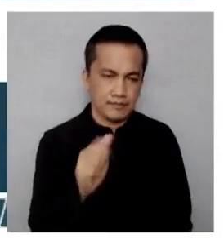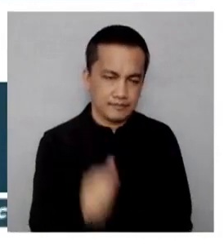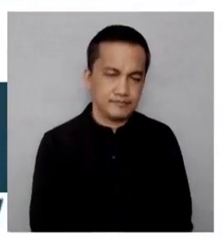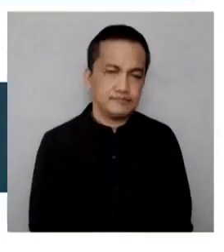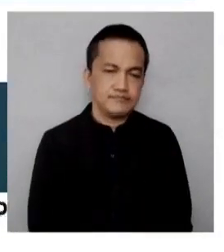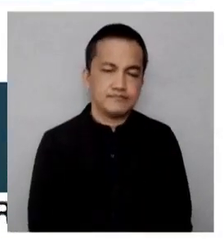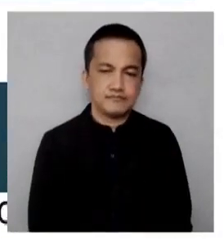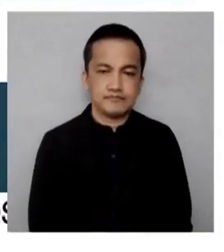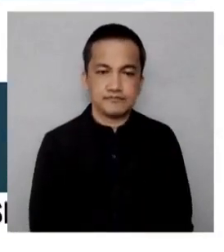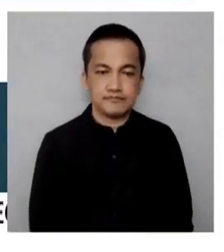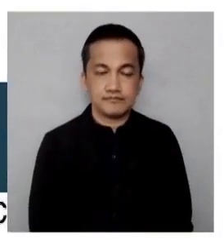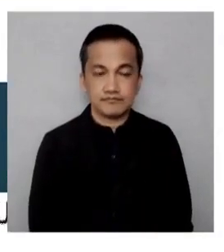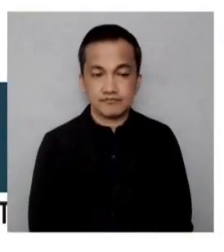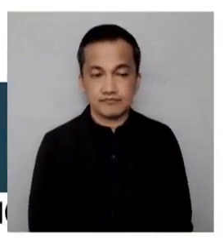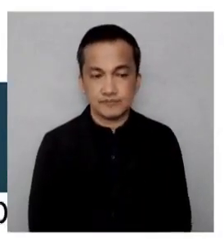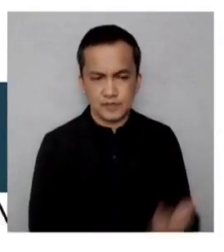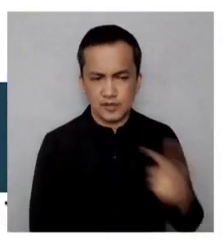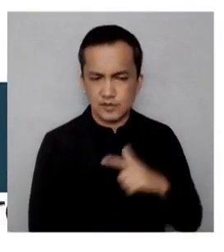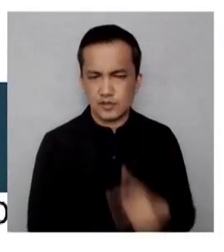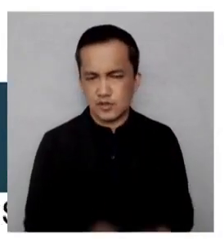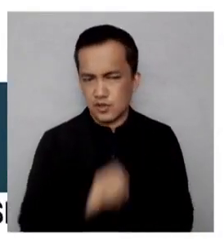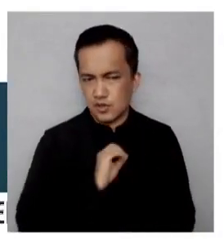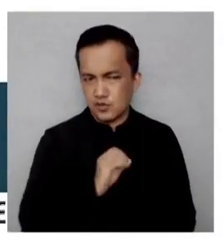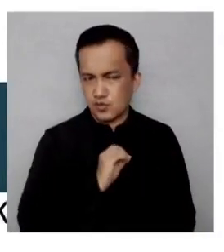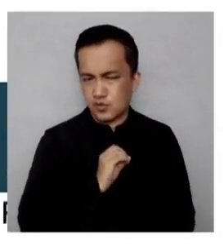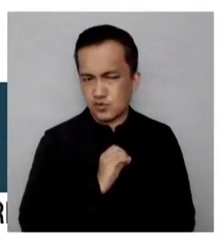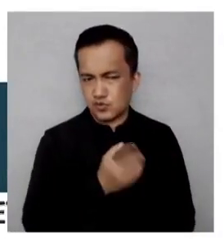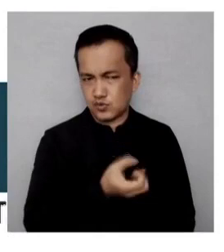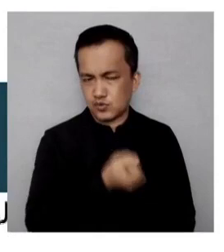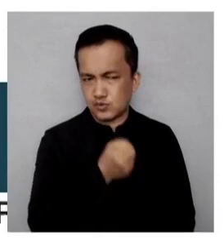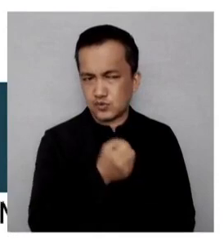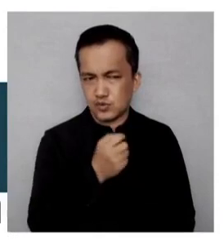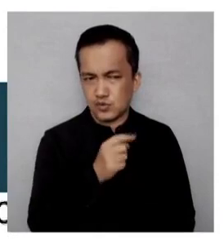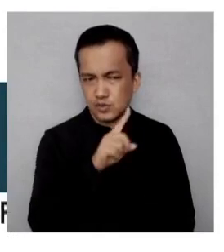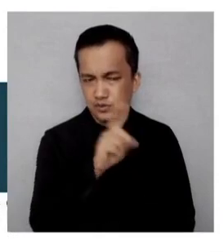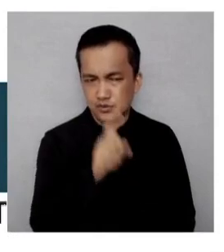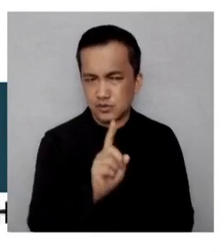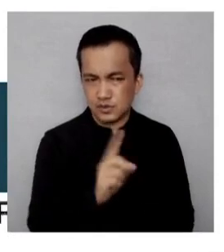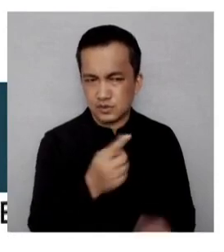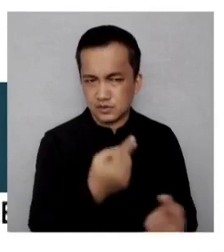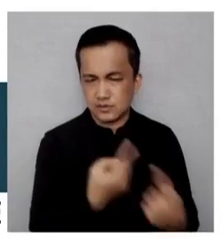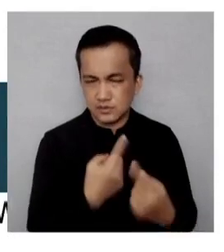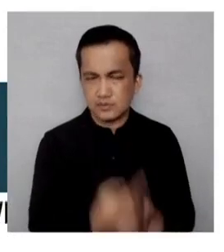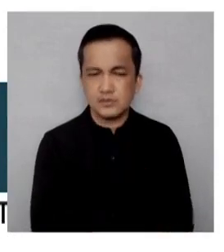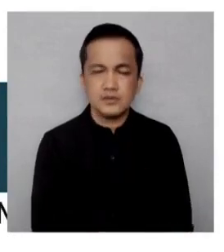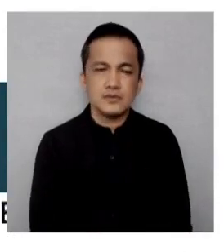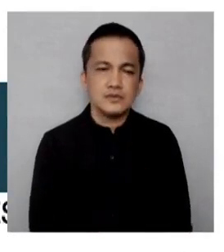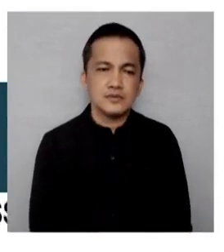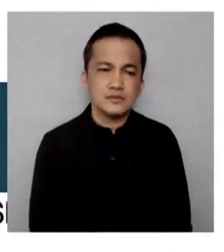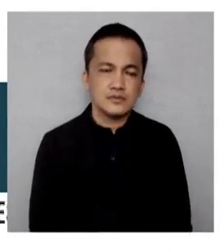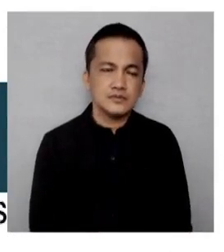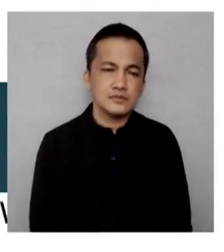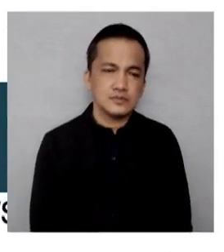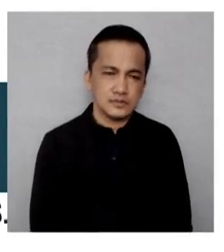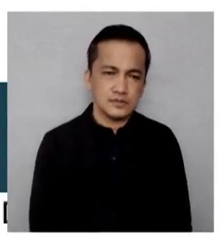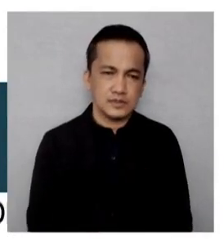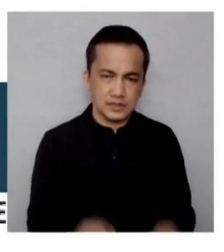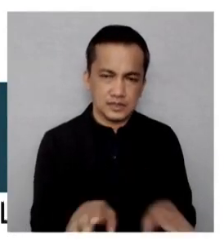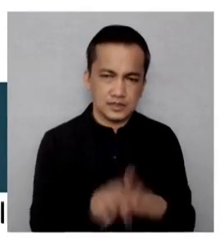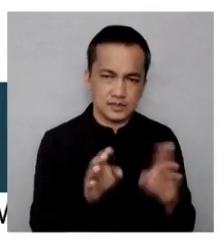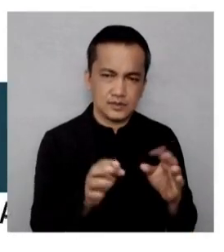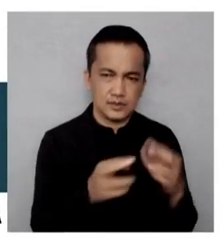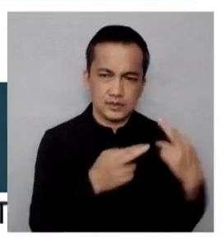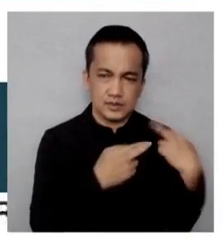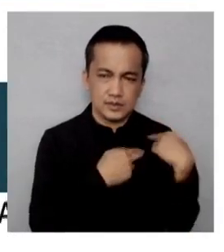What about on the part of the owner? What questions do you want the owner to answer? Yes, equally accountable din